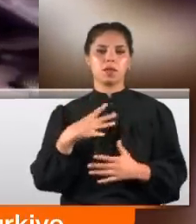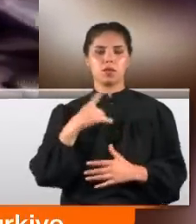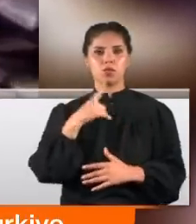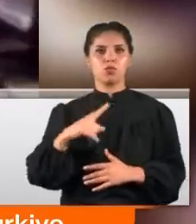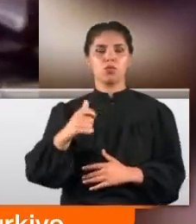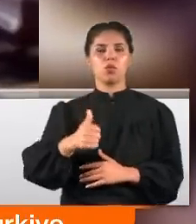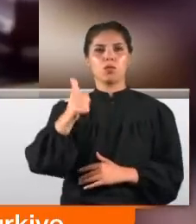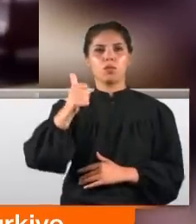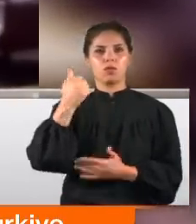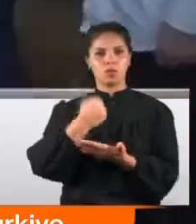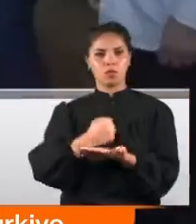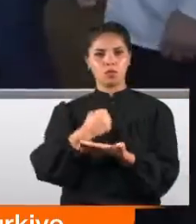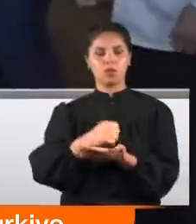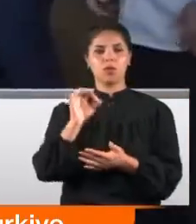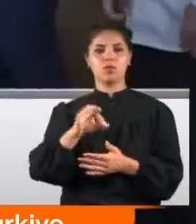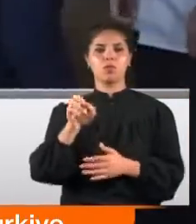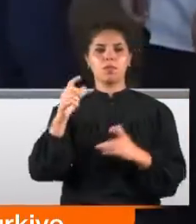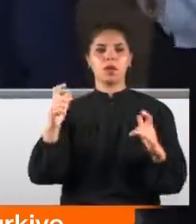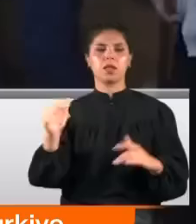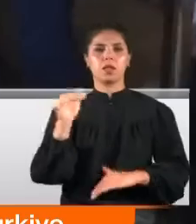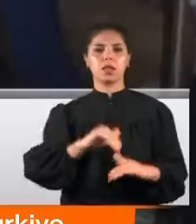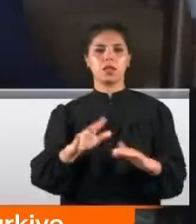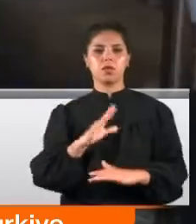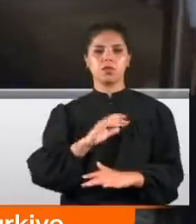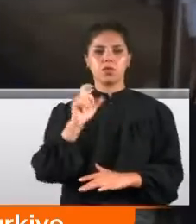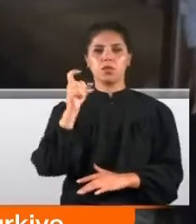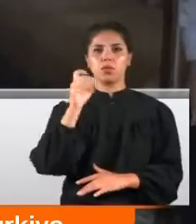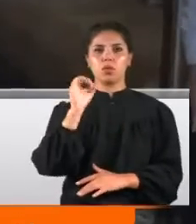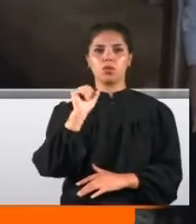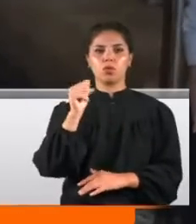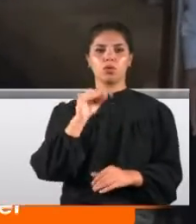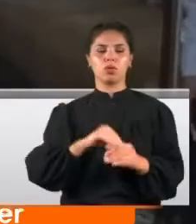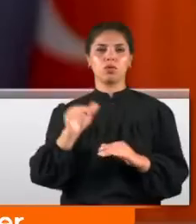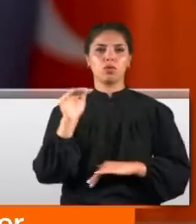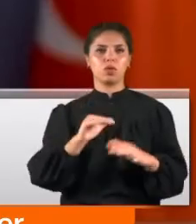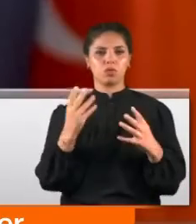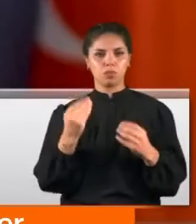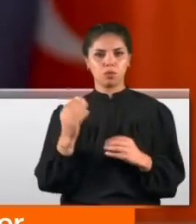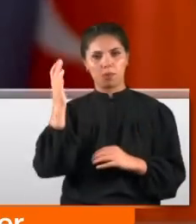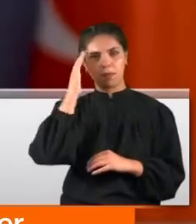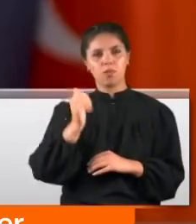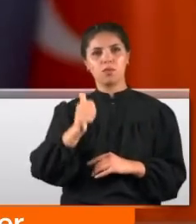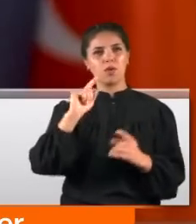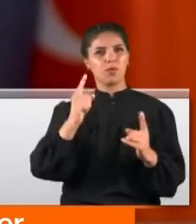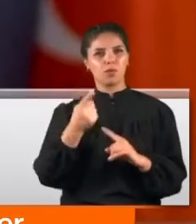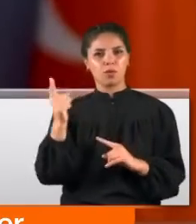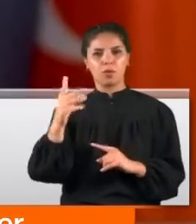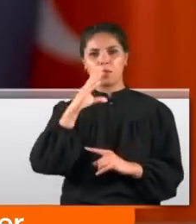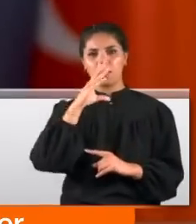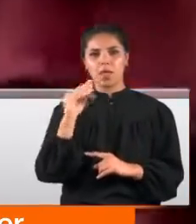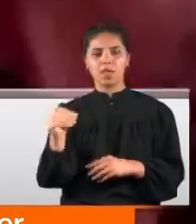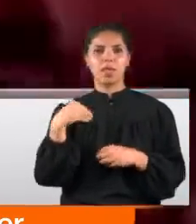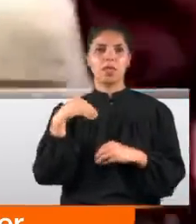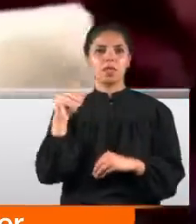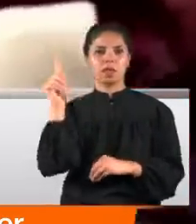onaylayınca Pakistan seçim maratonuna girdi. Ülkede 90 gün içinde seçim yapılacak. Başbakanlığı döneminde hediyeleri